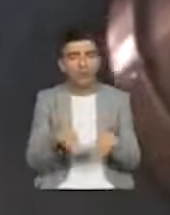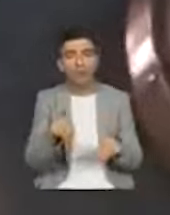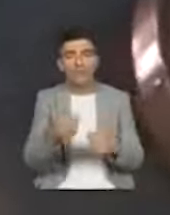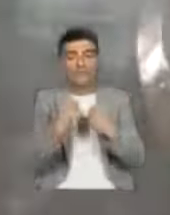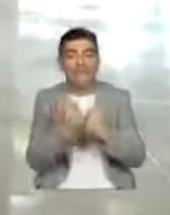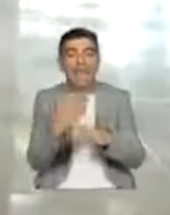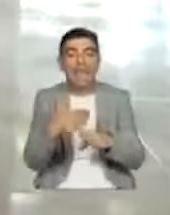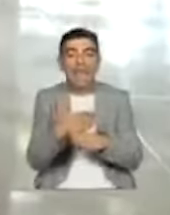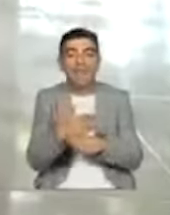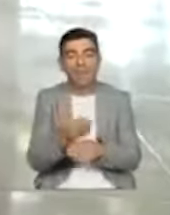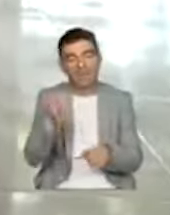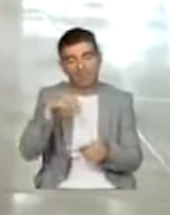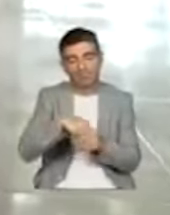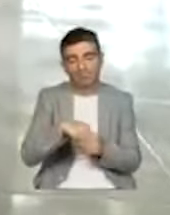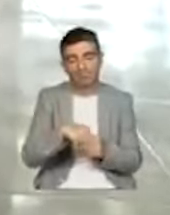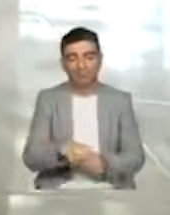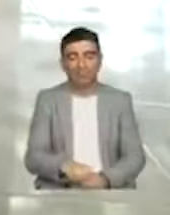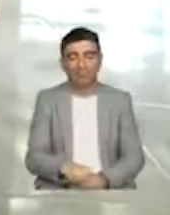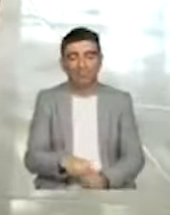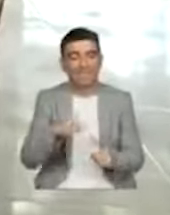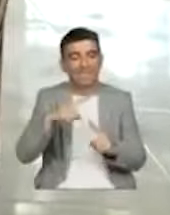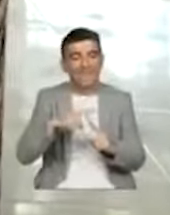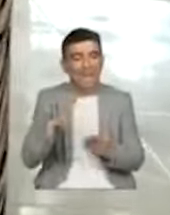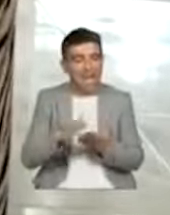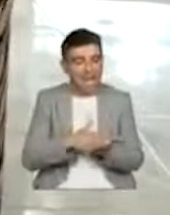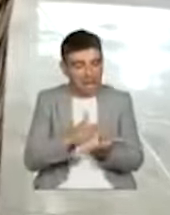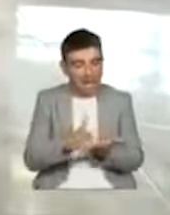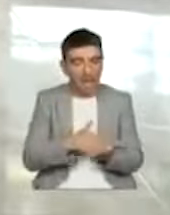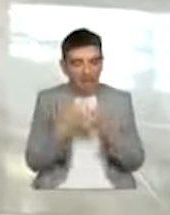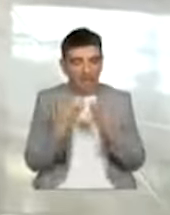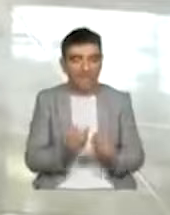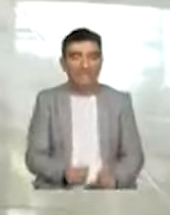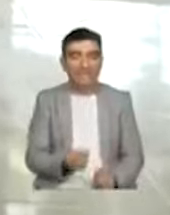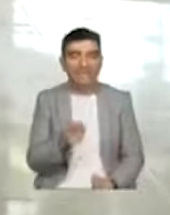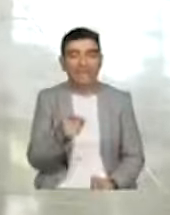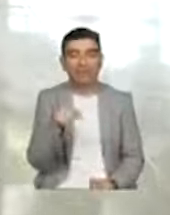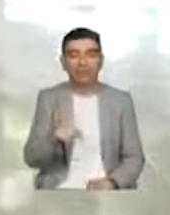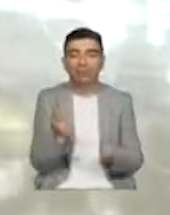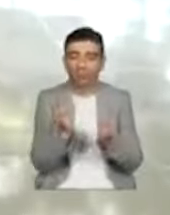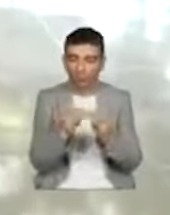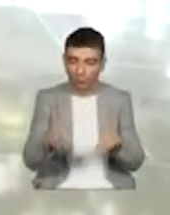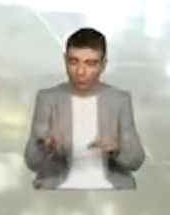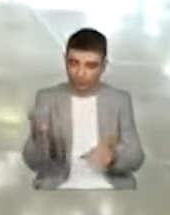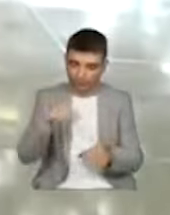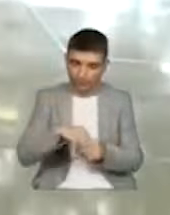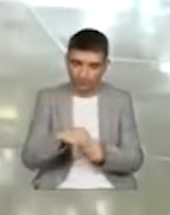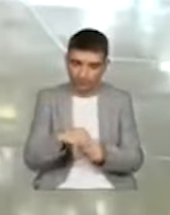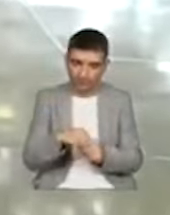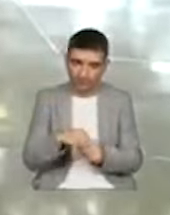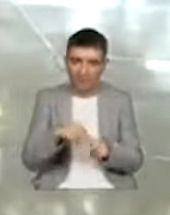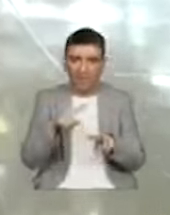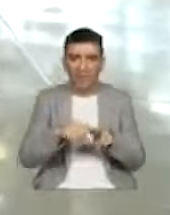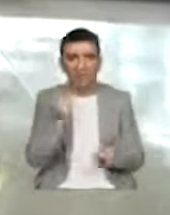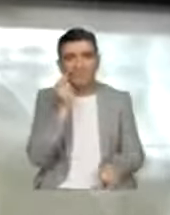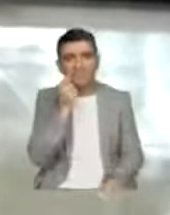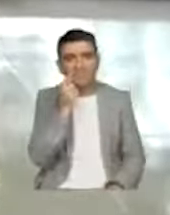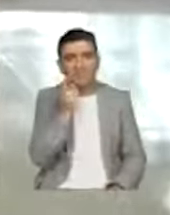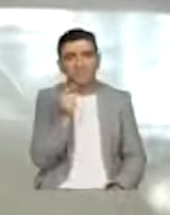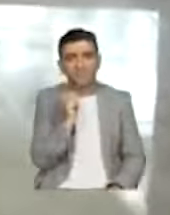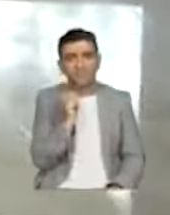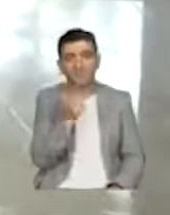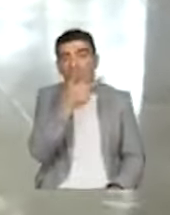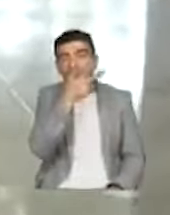bayat ekmekleri ilave ediyoruz. Tereyağımız eridi. Şimdi yumurtalarını kıracağız. Ama Alişan Bey, kusura